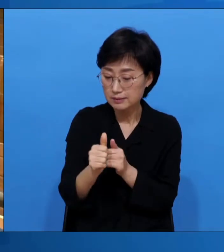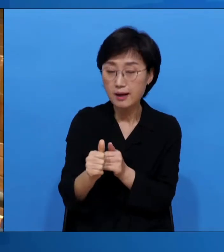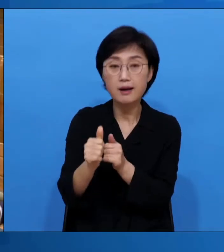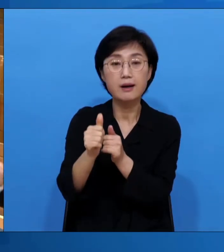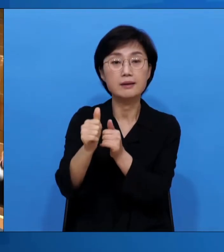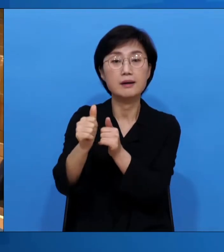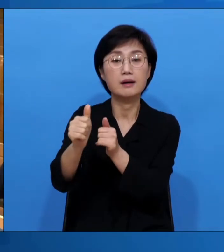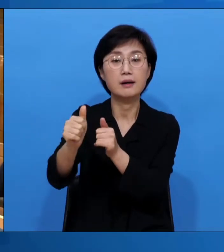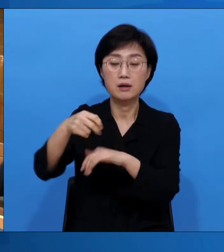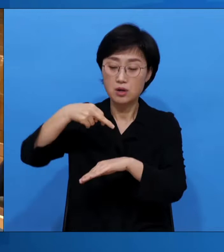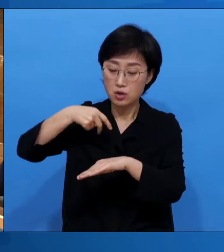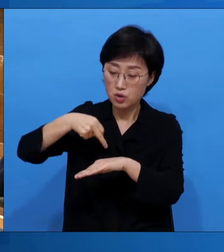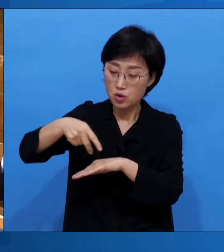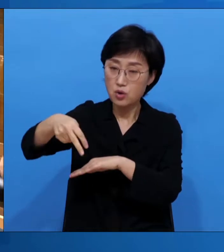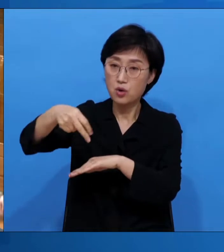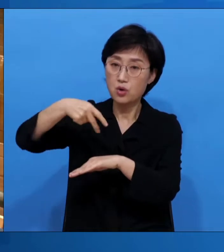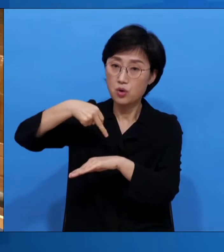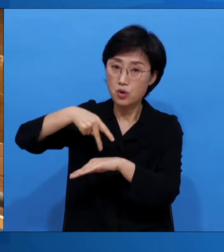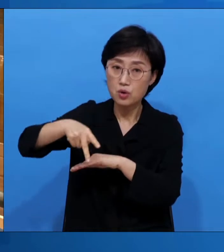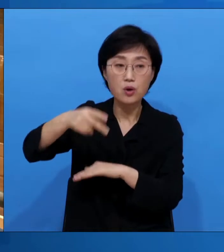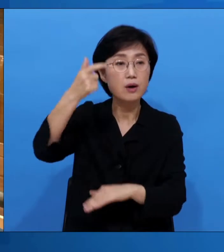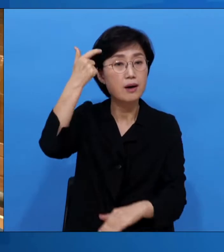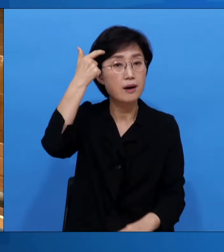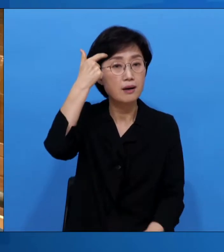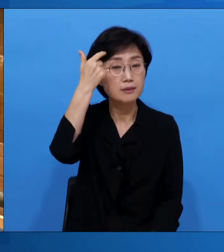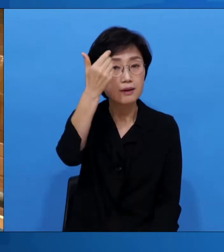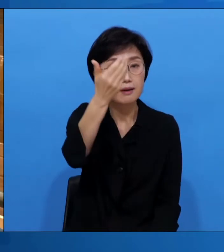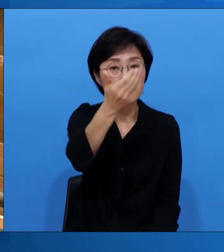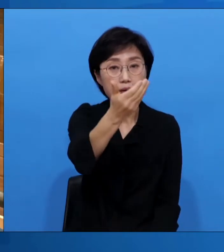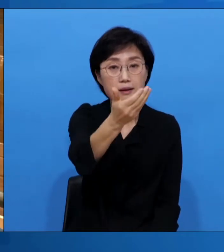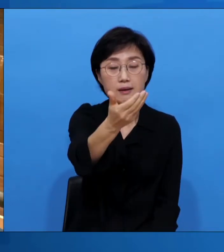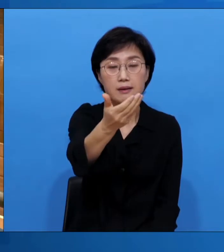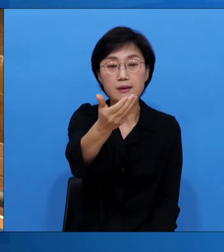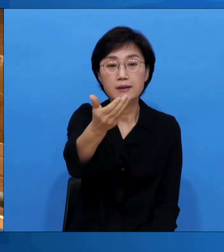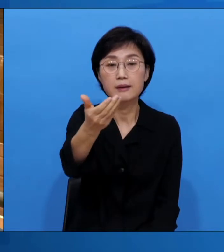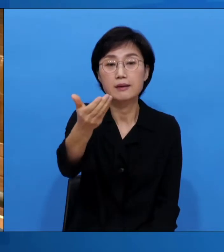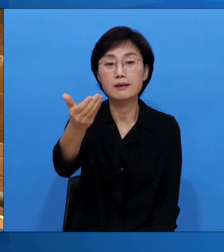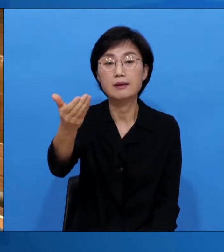무엇을 따라 걸어가나